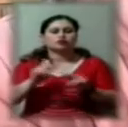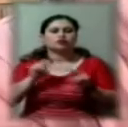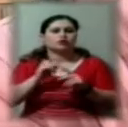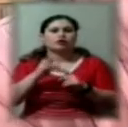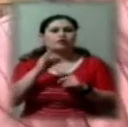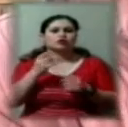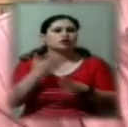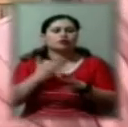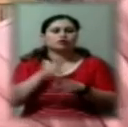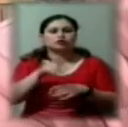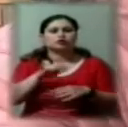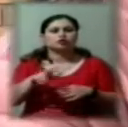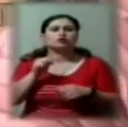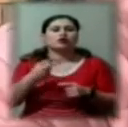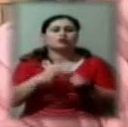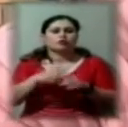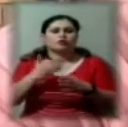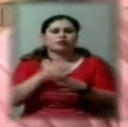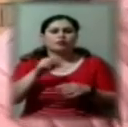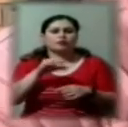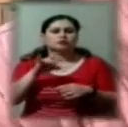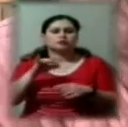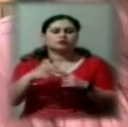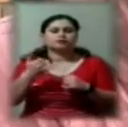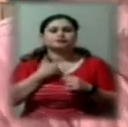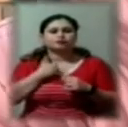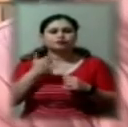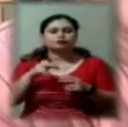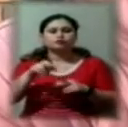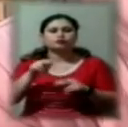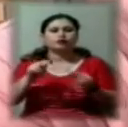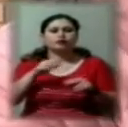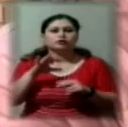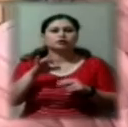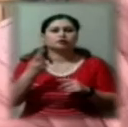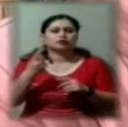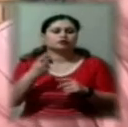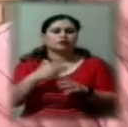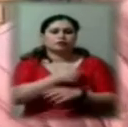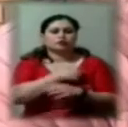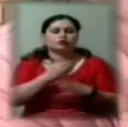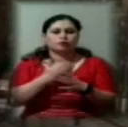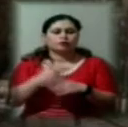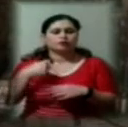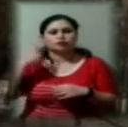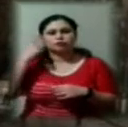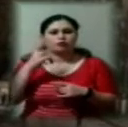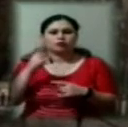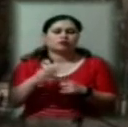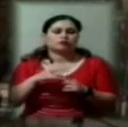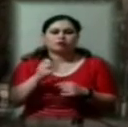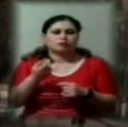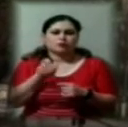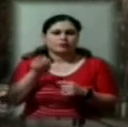дитині так, як медсестра. Зараз у нас вчителі ходять на курси першої медичної допомоги, але я вважаю, це недостатньо. У родині